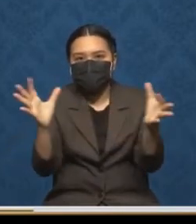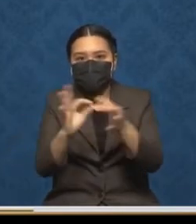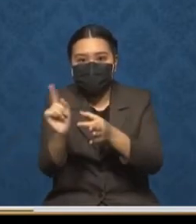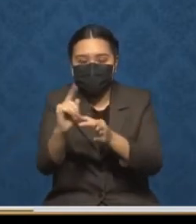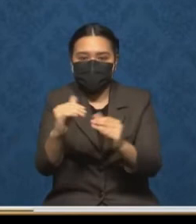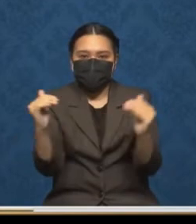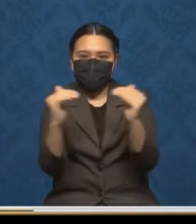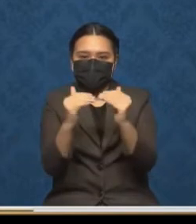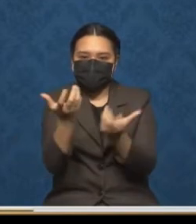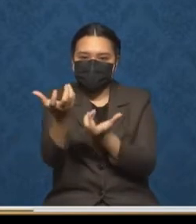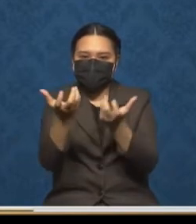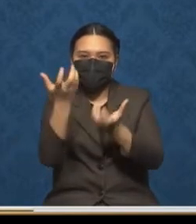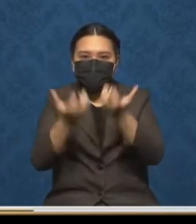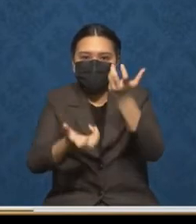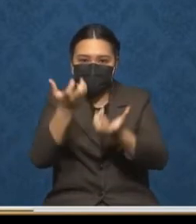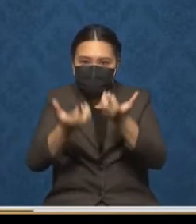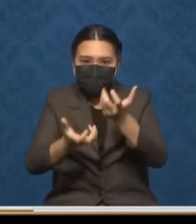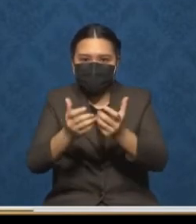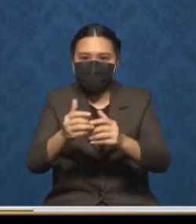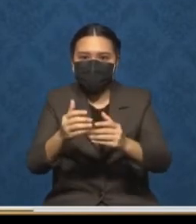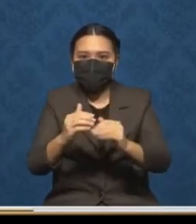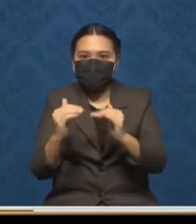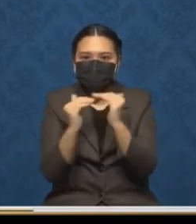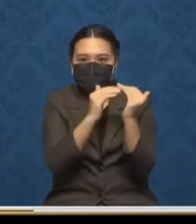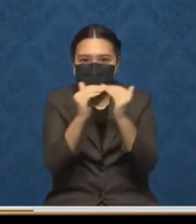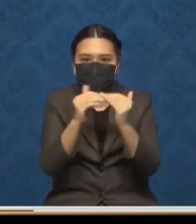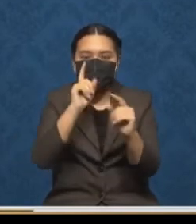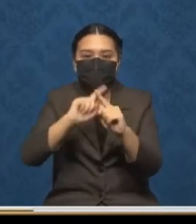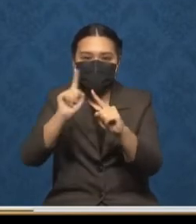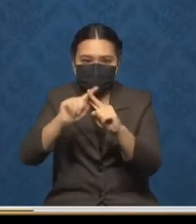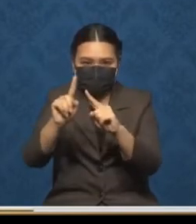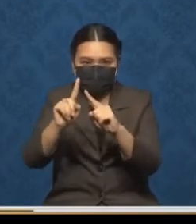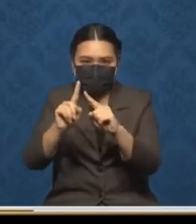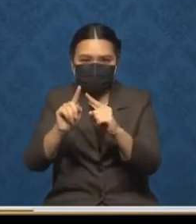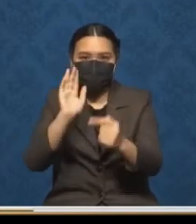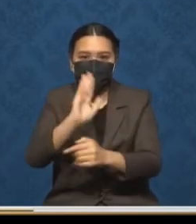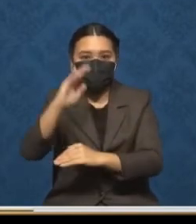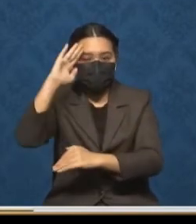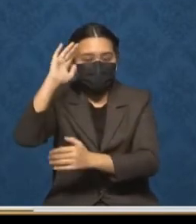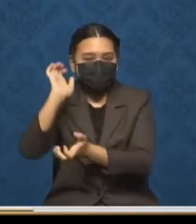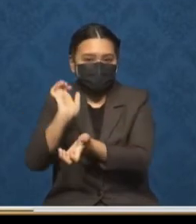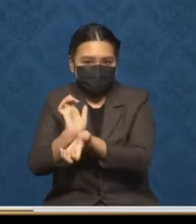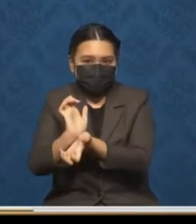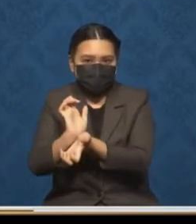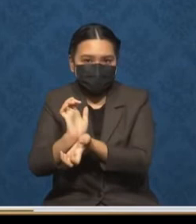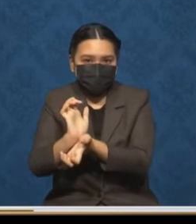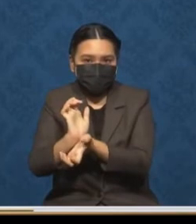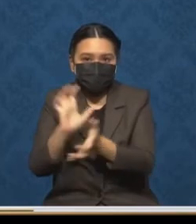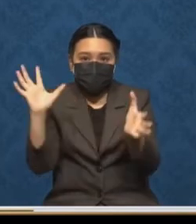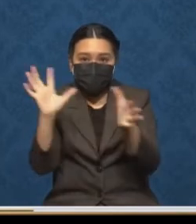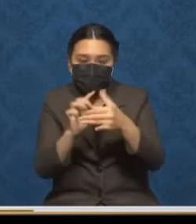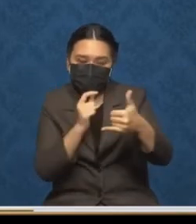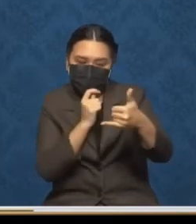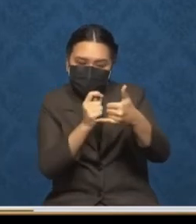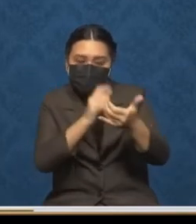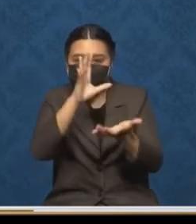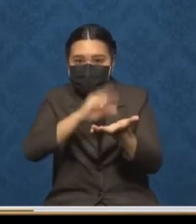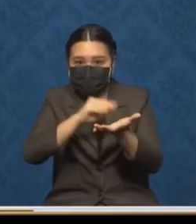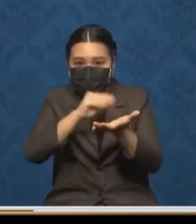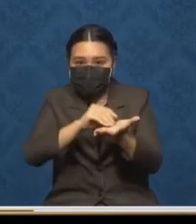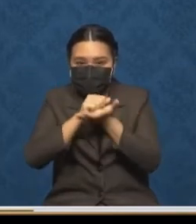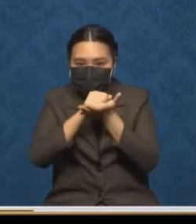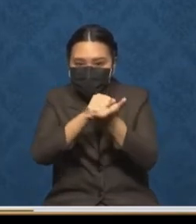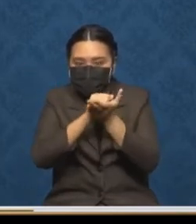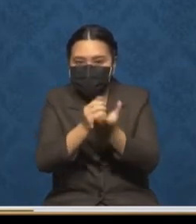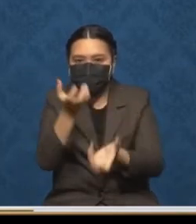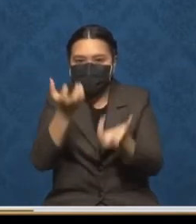รัความยธิธรมำนควยุธรรมกระโนการสบสสบสวนอำนความยุดิธ